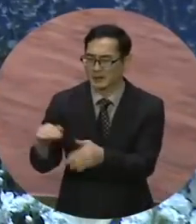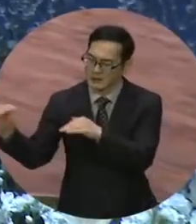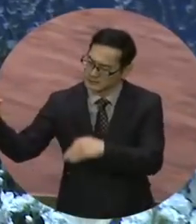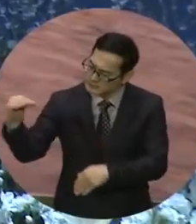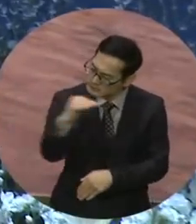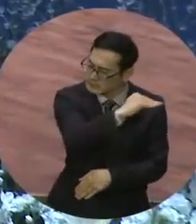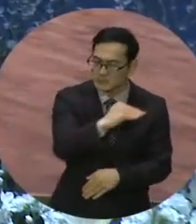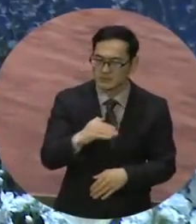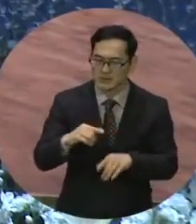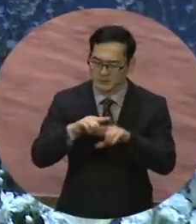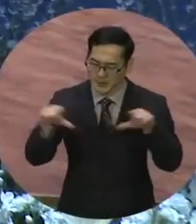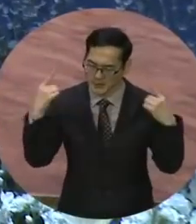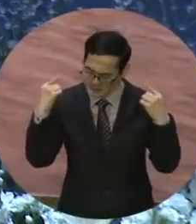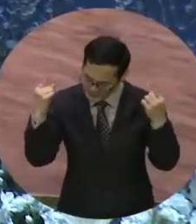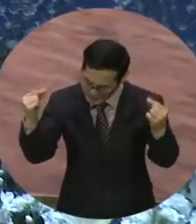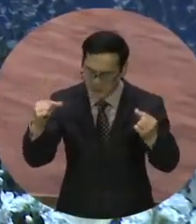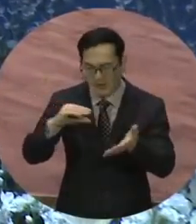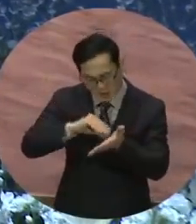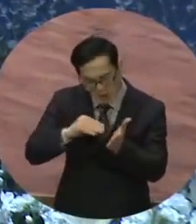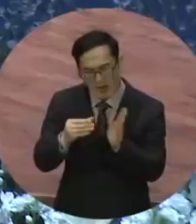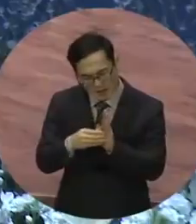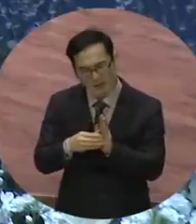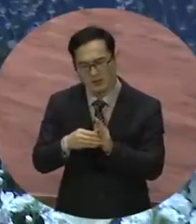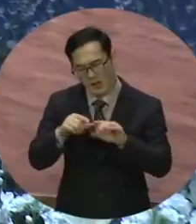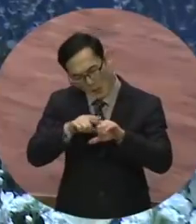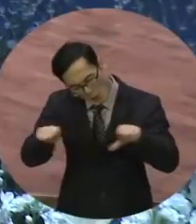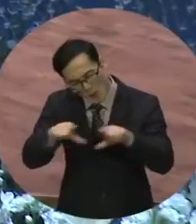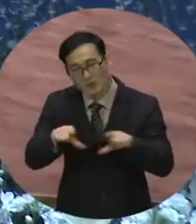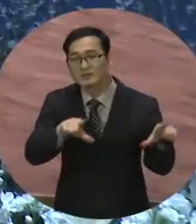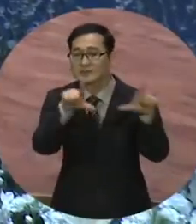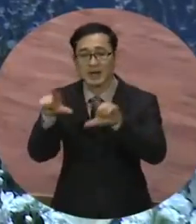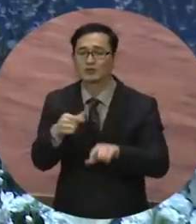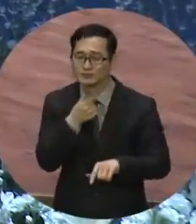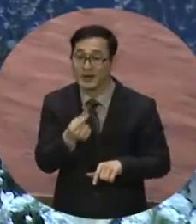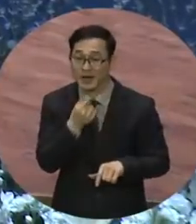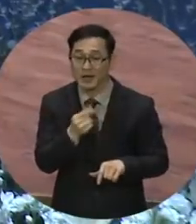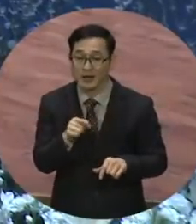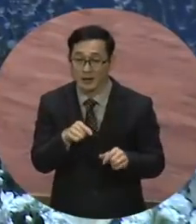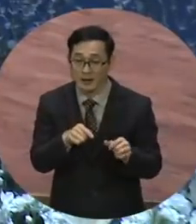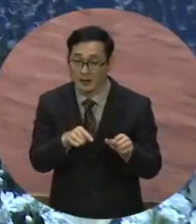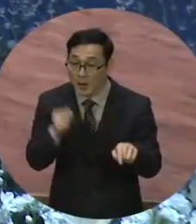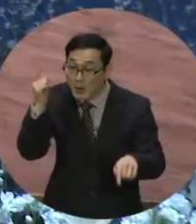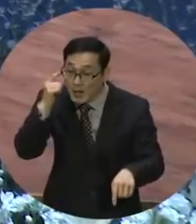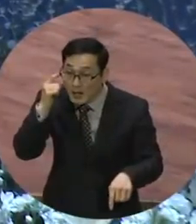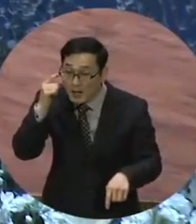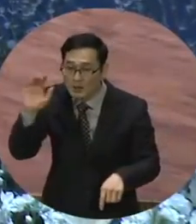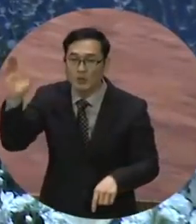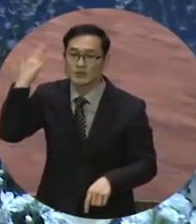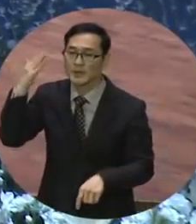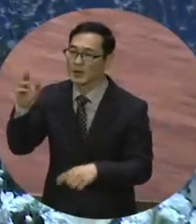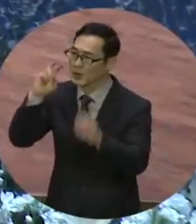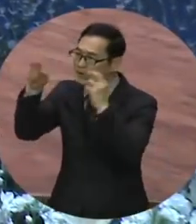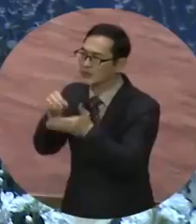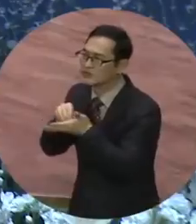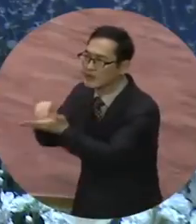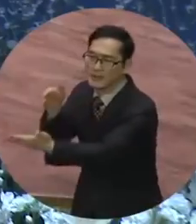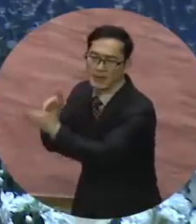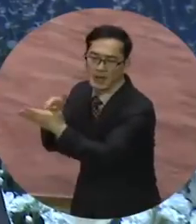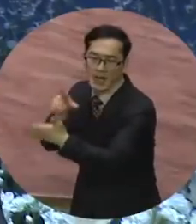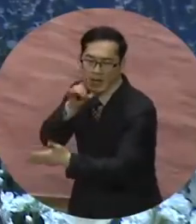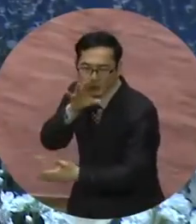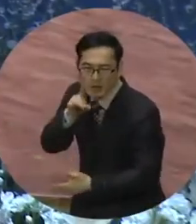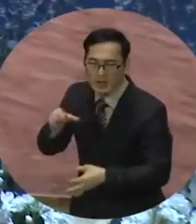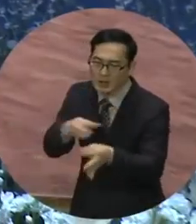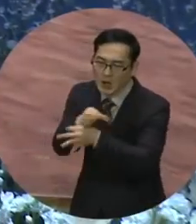실업률이 만연한 사회 분위기 속에서 꿈보다 현실에 초점을 그래